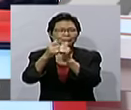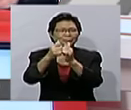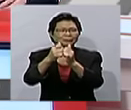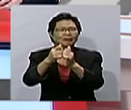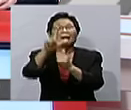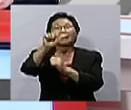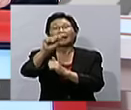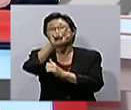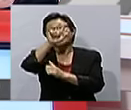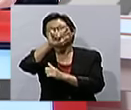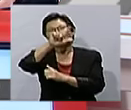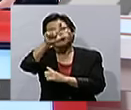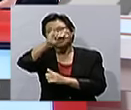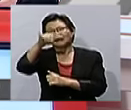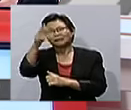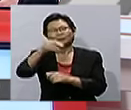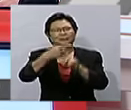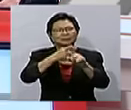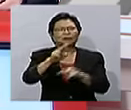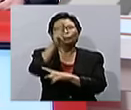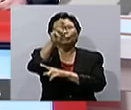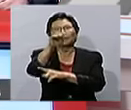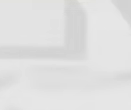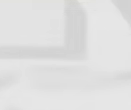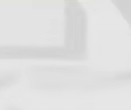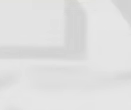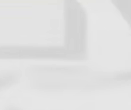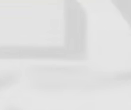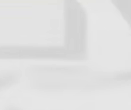Najim dari Stadium Universiti Malaysia Sabah UMS. Silakan.